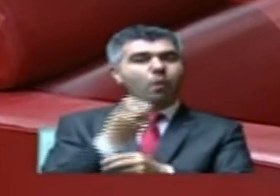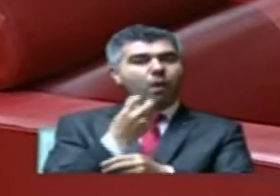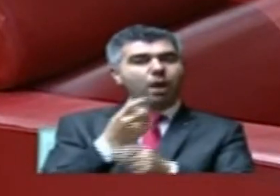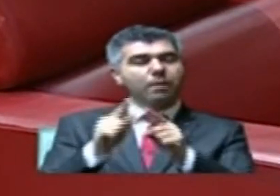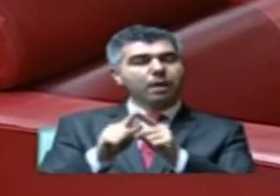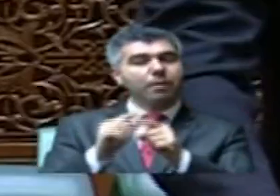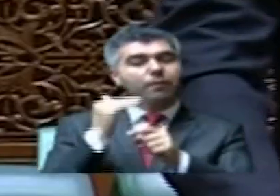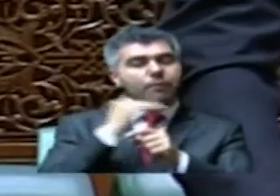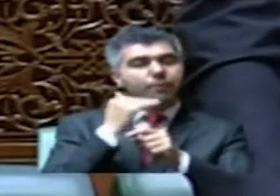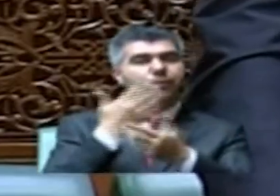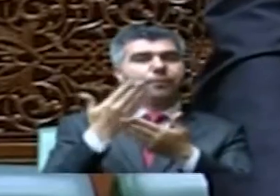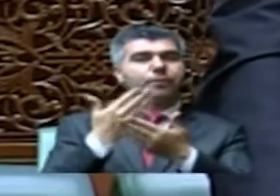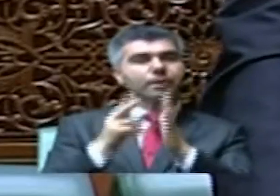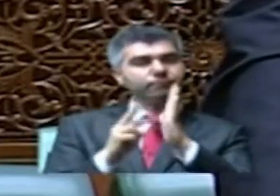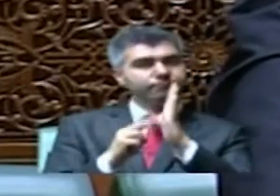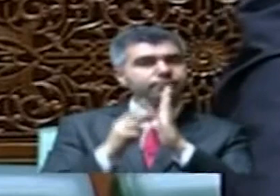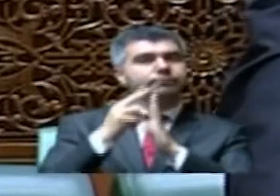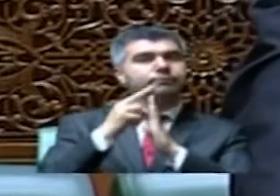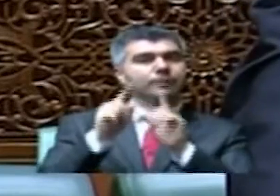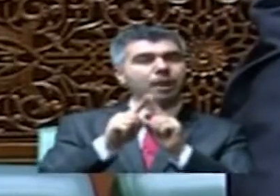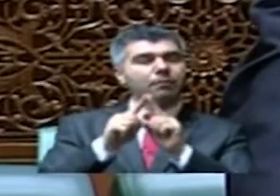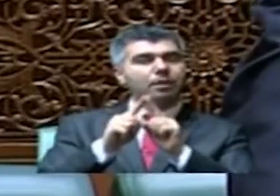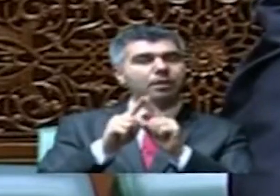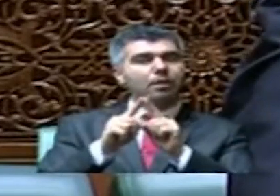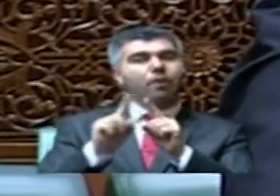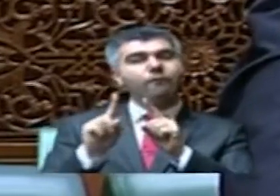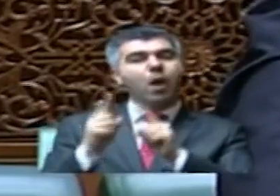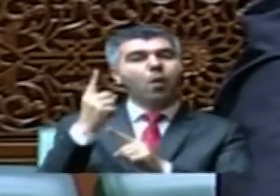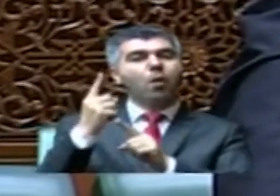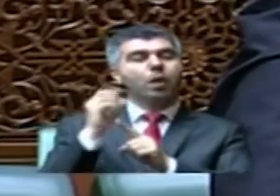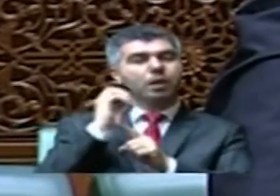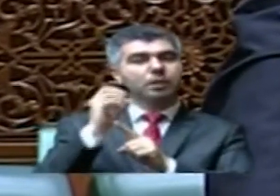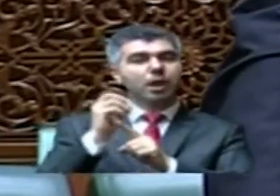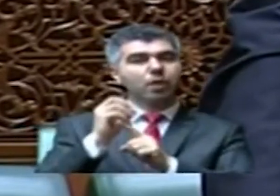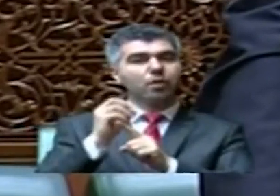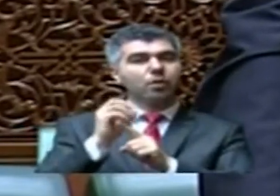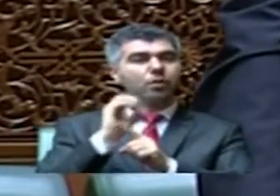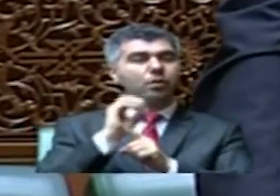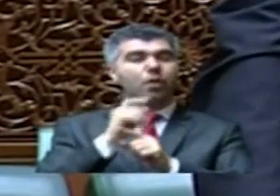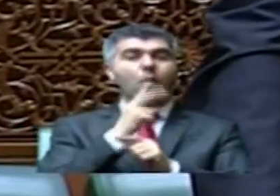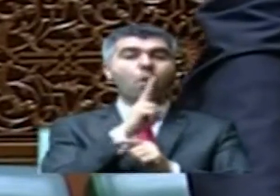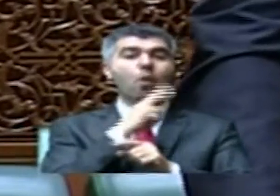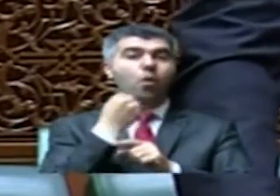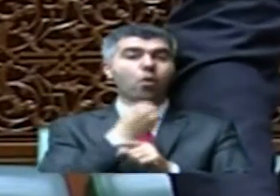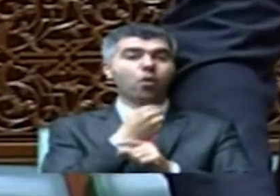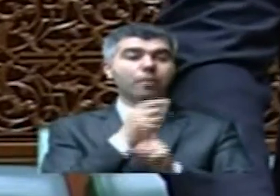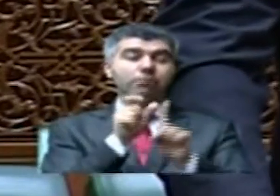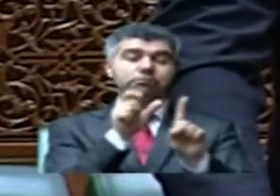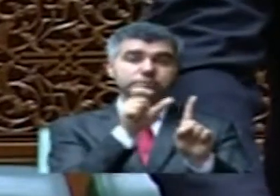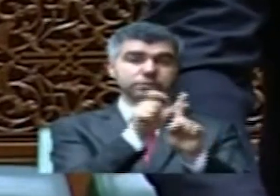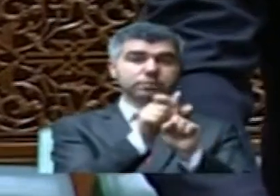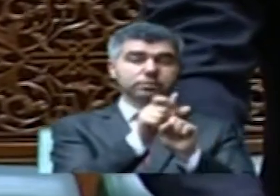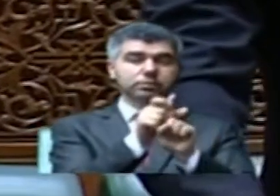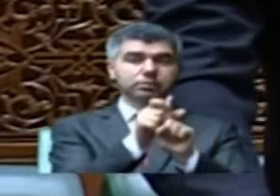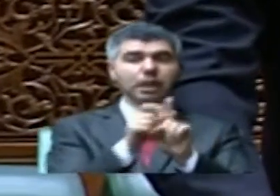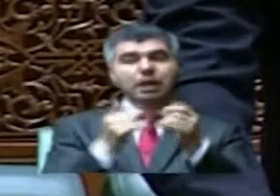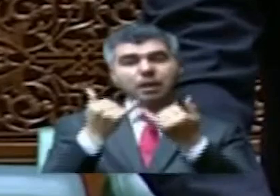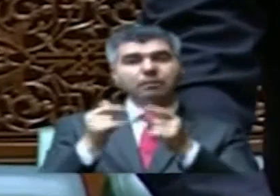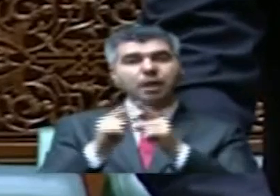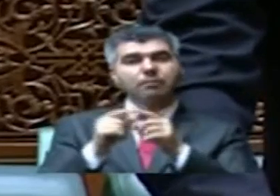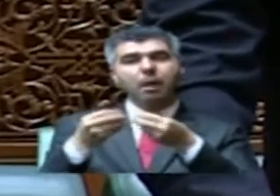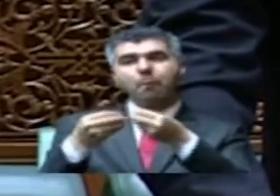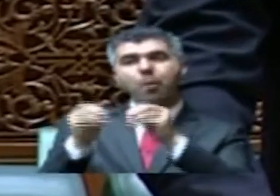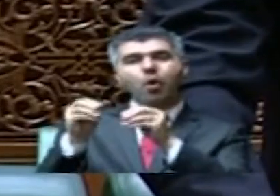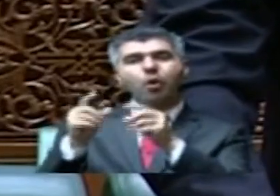تحولوها من مؤسسة مسيرة بطريقة مستقلة إلى أنه تعطيوها للقطاع